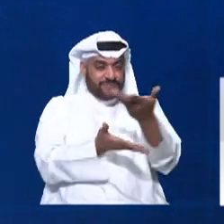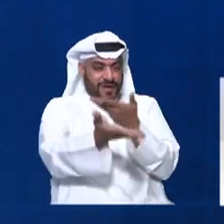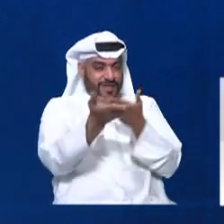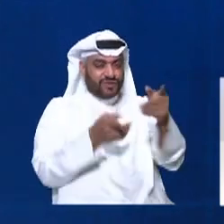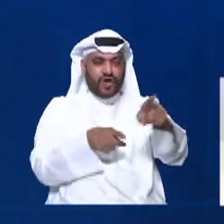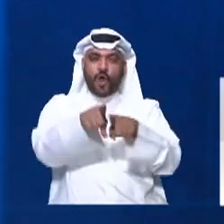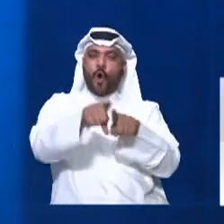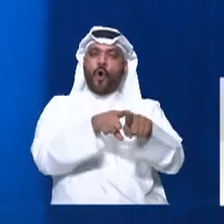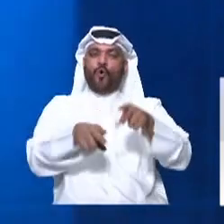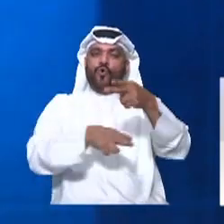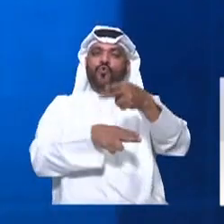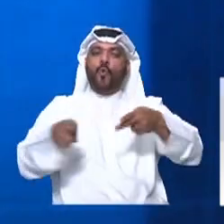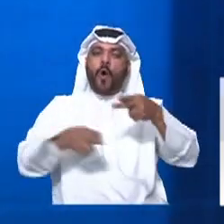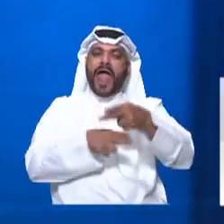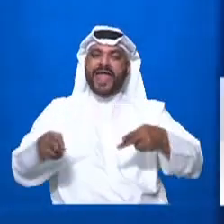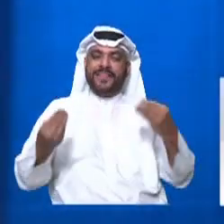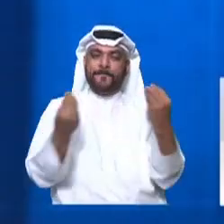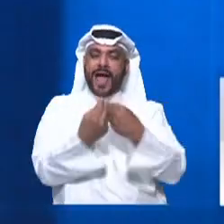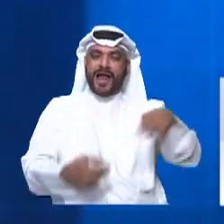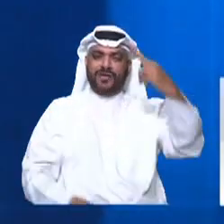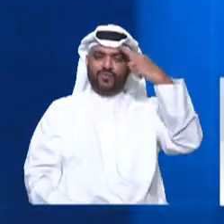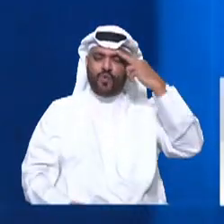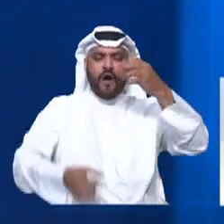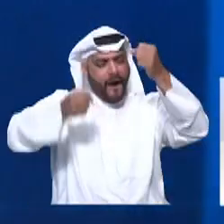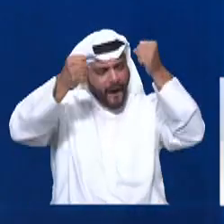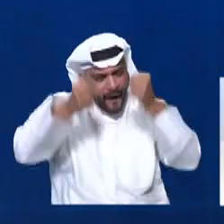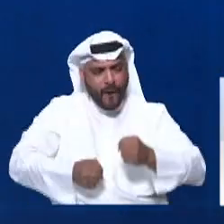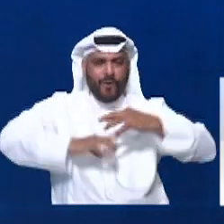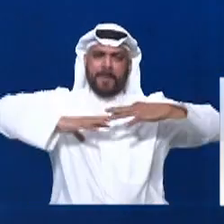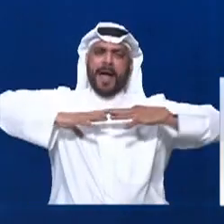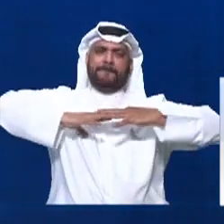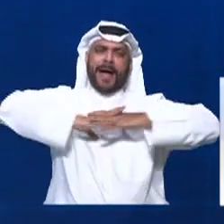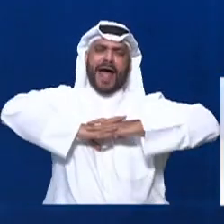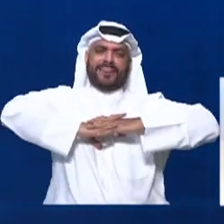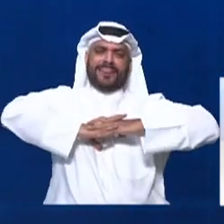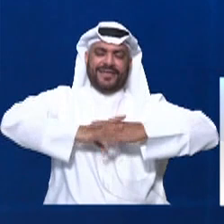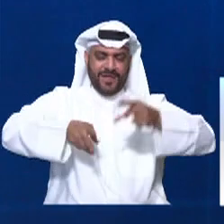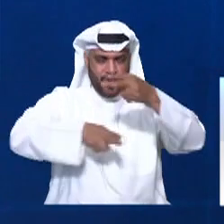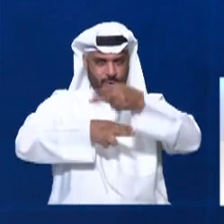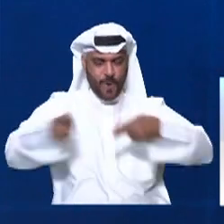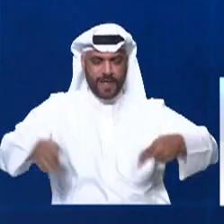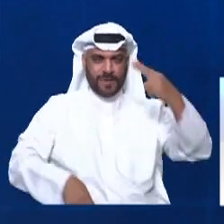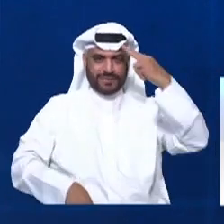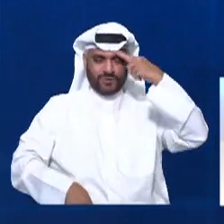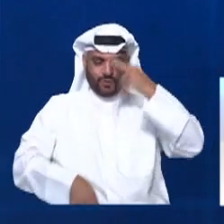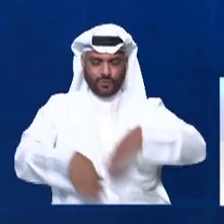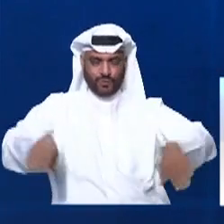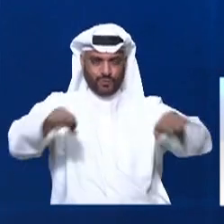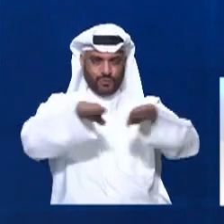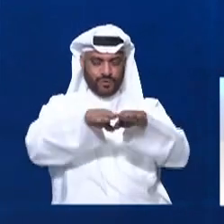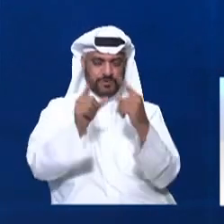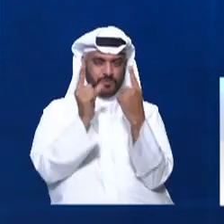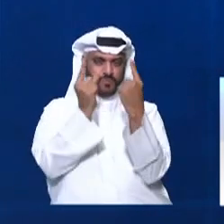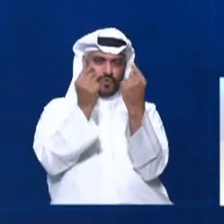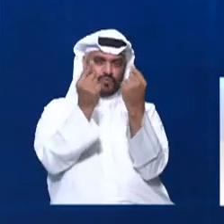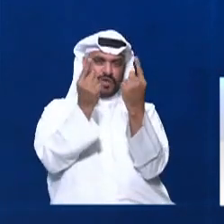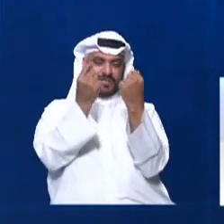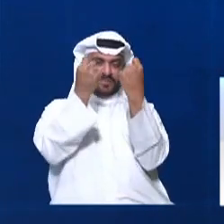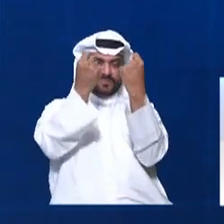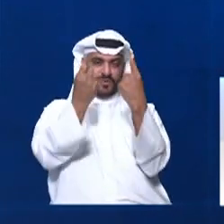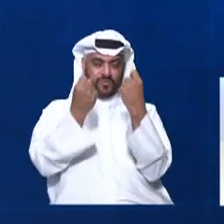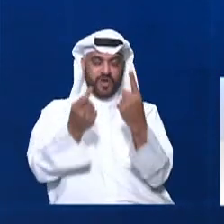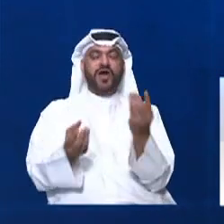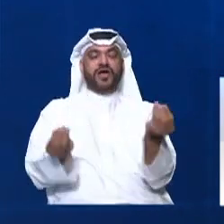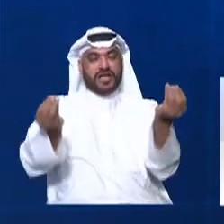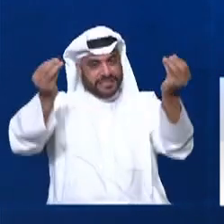الأخوية الراسخة والوشائج الوثيقة التي تربط البلدين والشعبين الشقيقين، والجهود المشتركة نحو